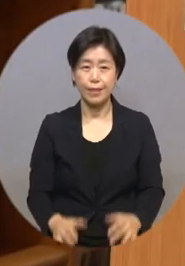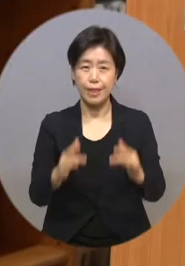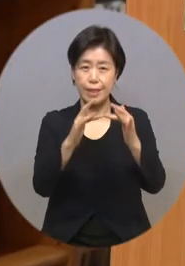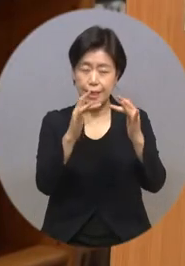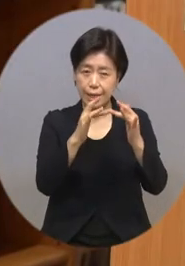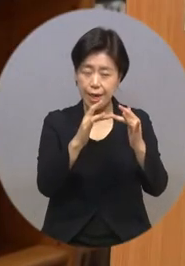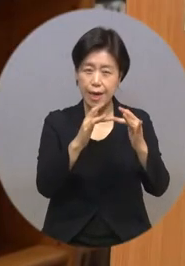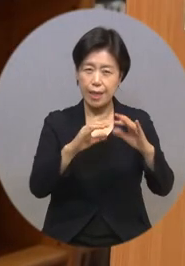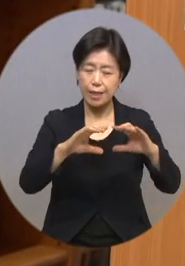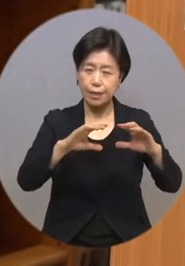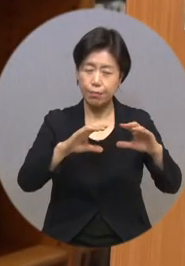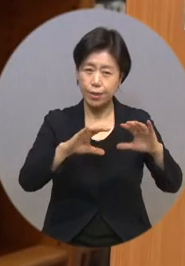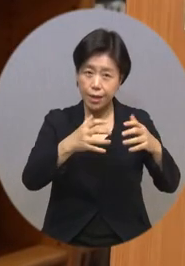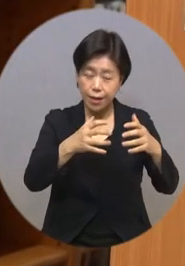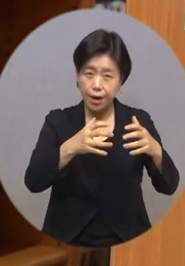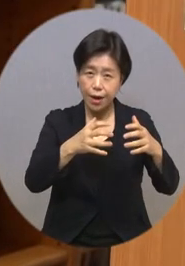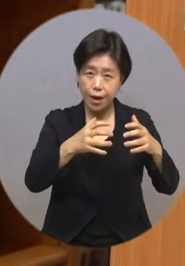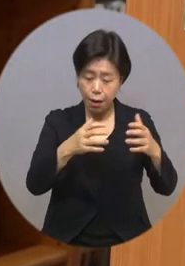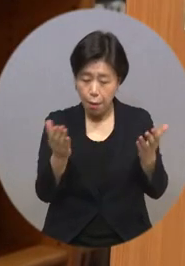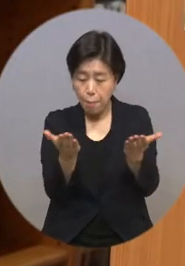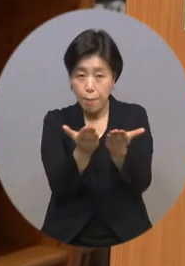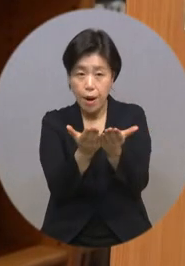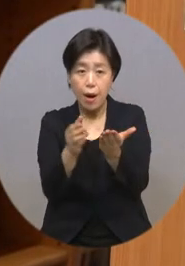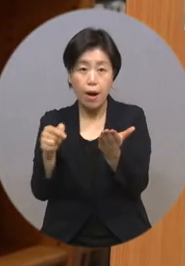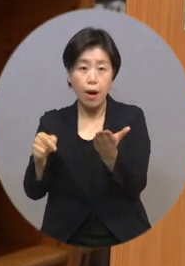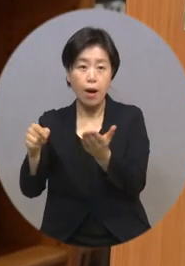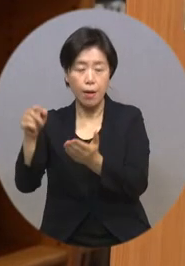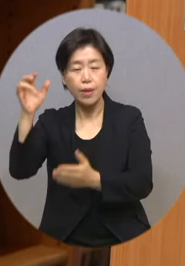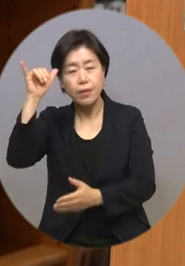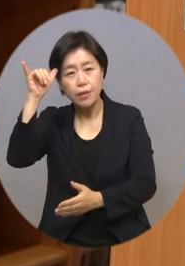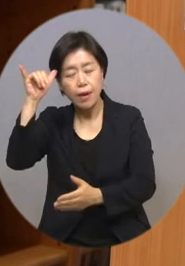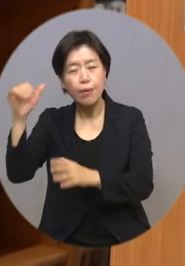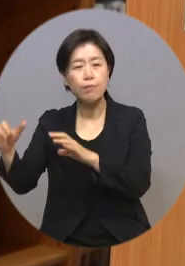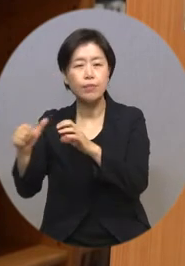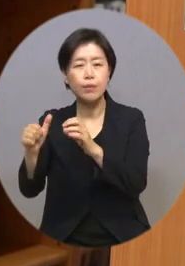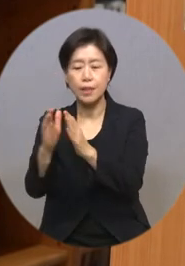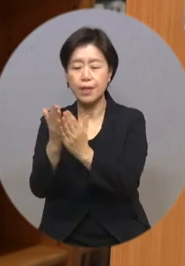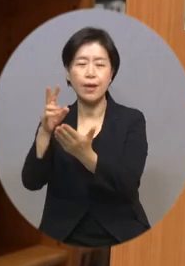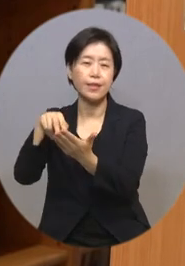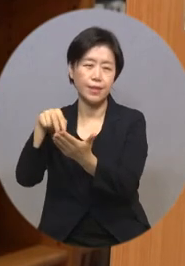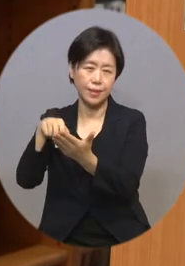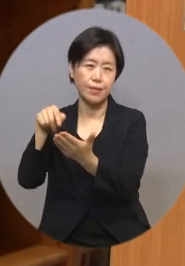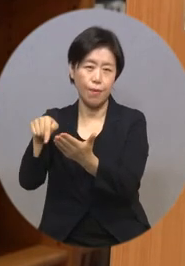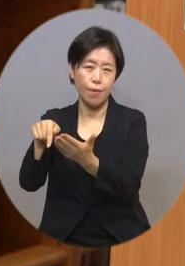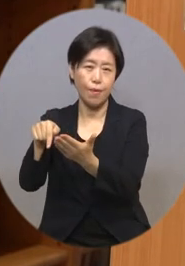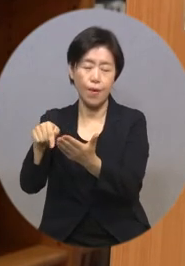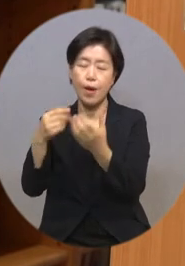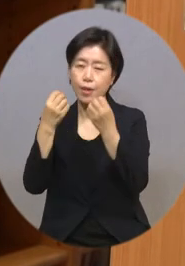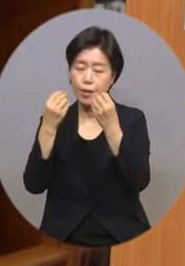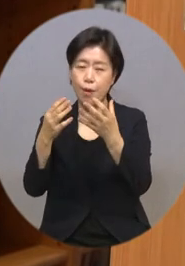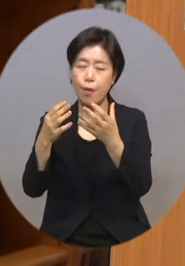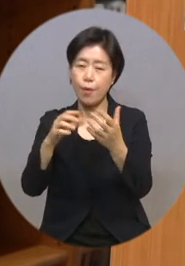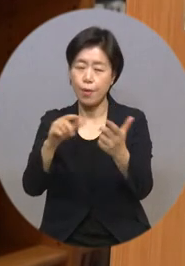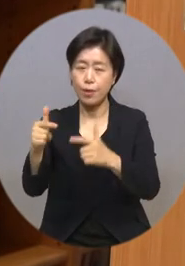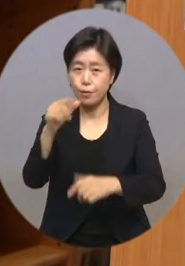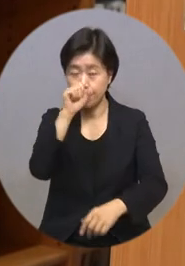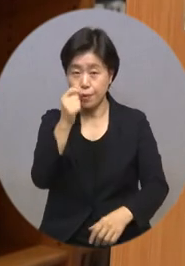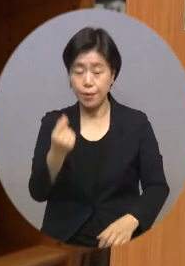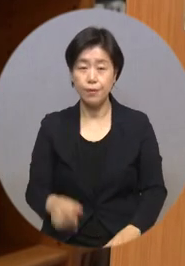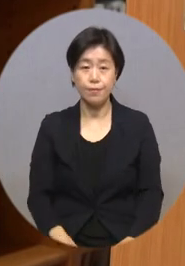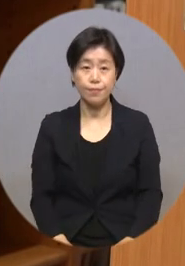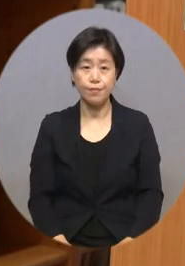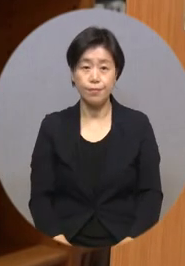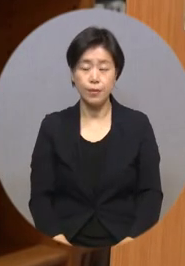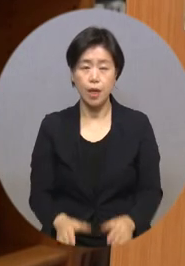시대에 발맞춘 AI 도서 시스템은 김제 도서관의 새로운 문화 정보의 장이 되어주고 있습니다. 도서 선택에